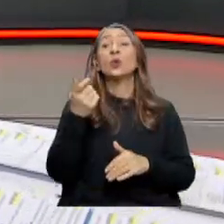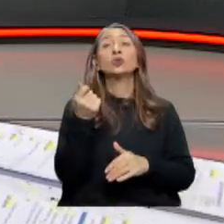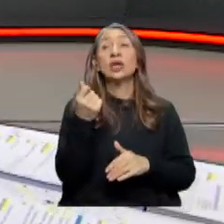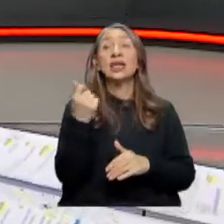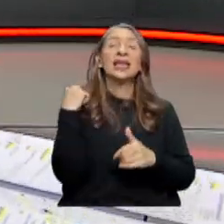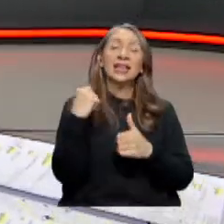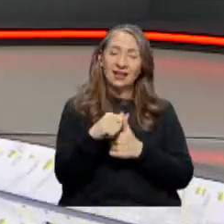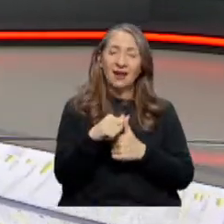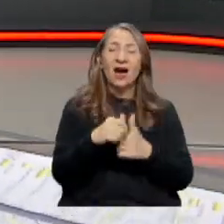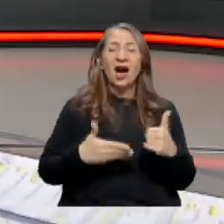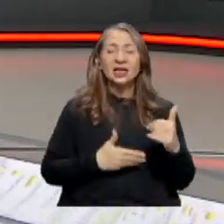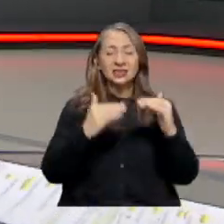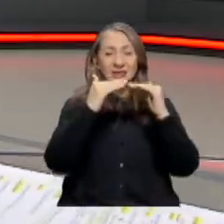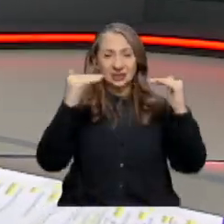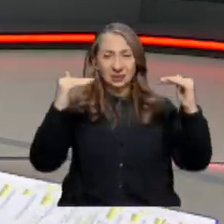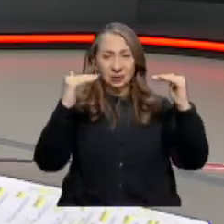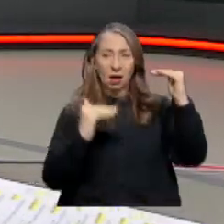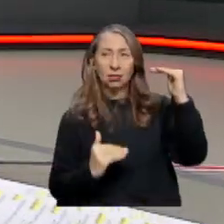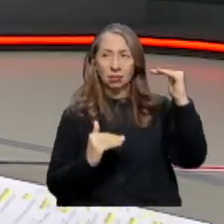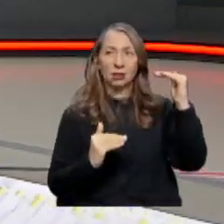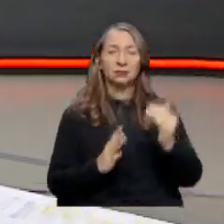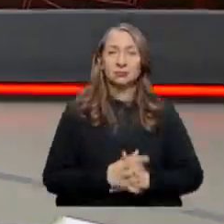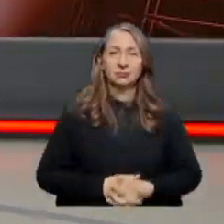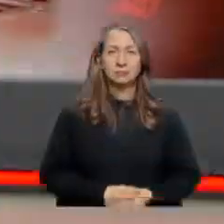ücretli yine açlık sınırının altında.